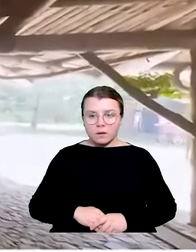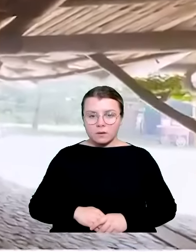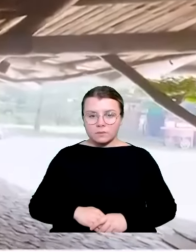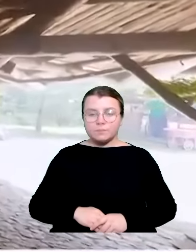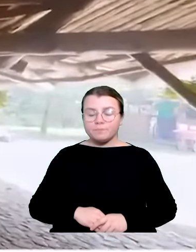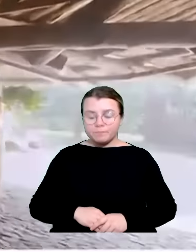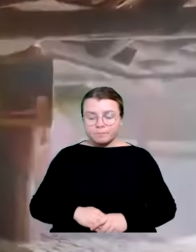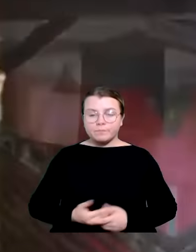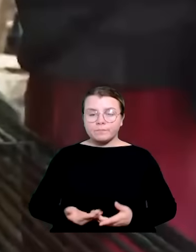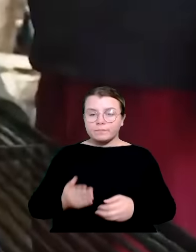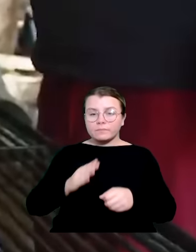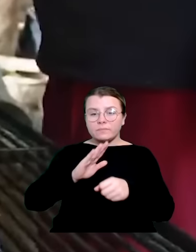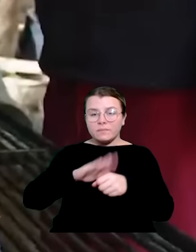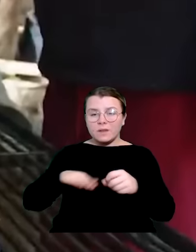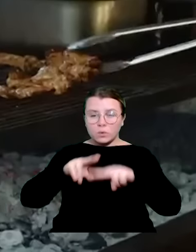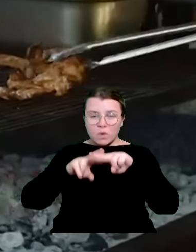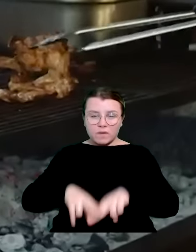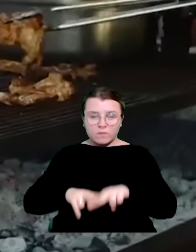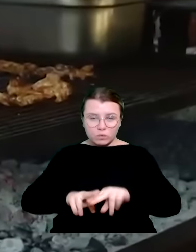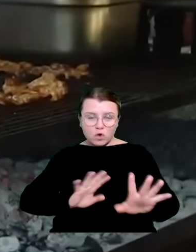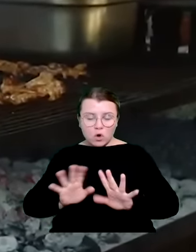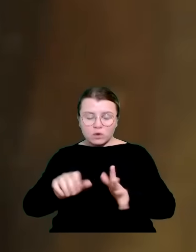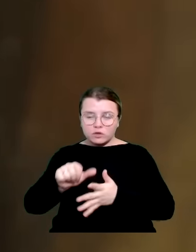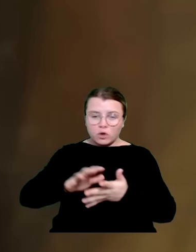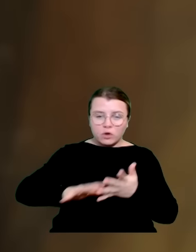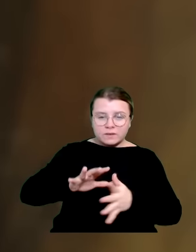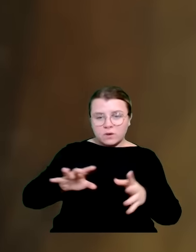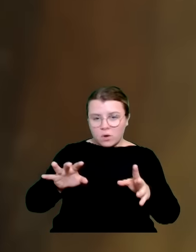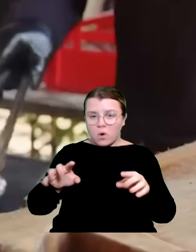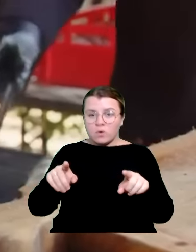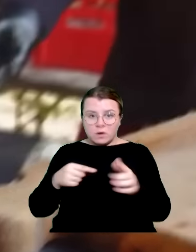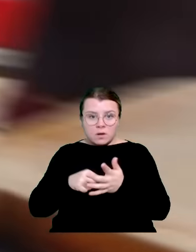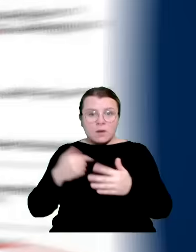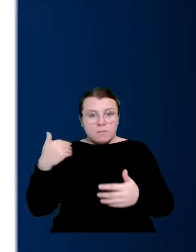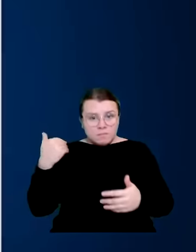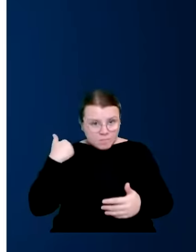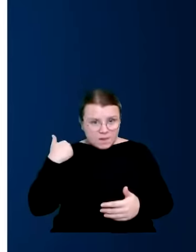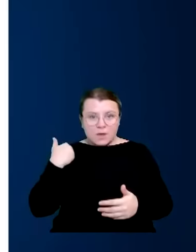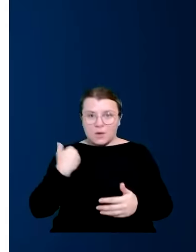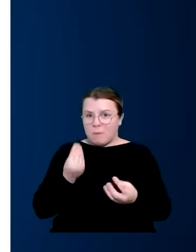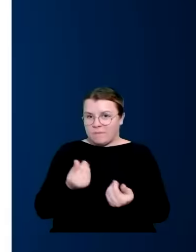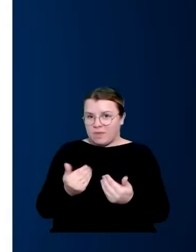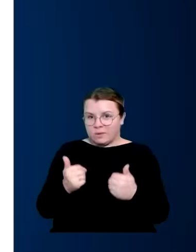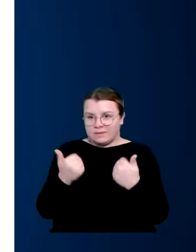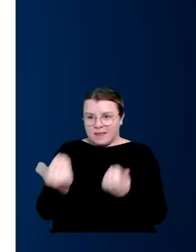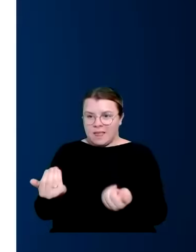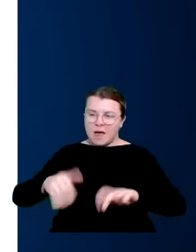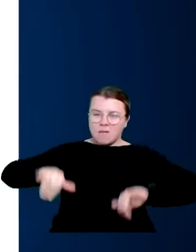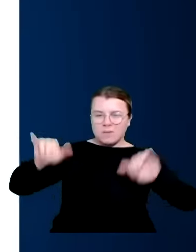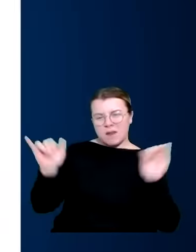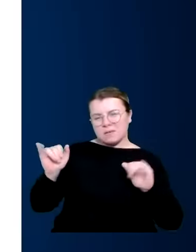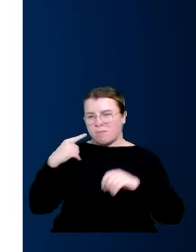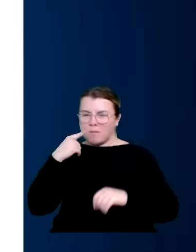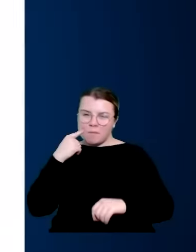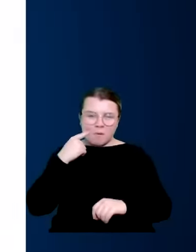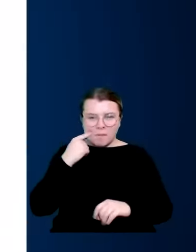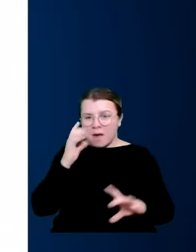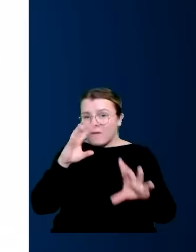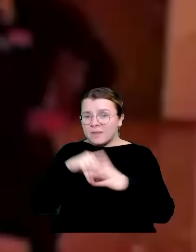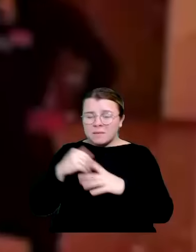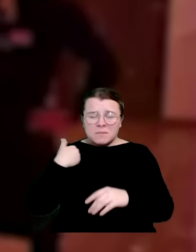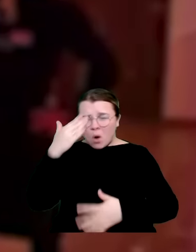Narodowy Fundusz Ochrony Środowiska i Gospodarki Wodnej środki miał za to na huczną imprezę integracyjną, która kosztowała podatników, uwaga, ćwierć